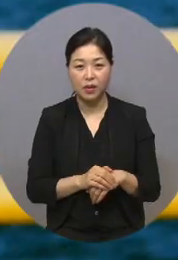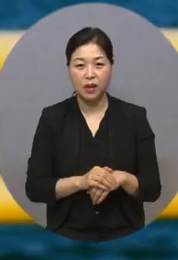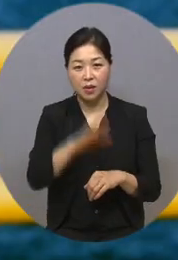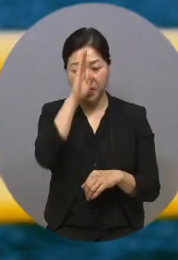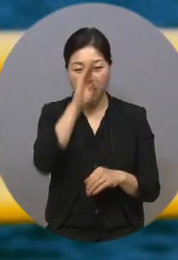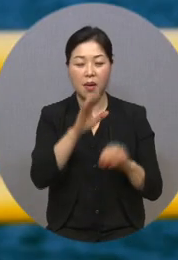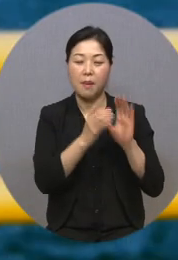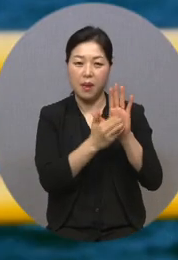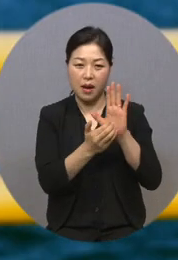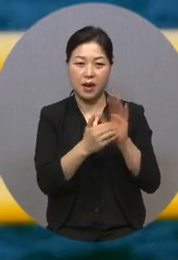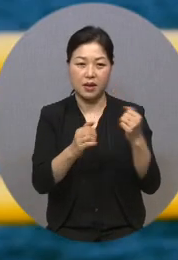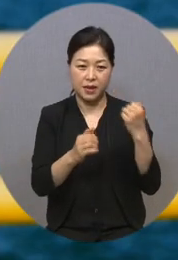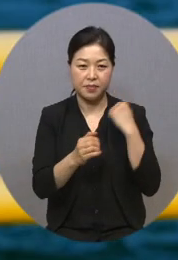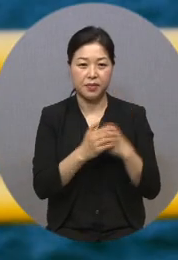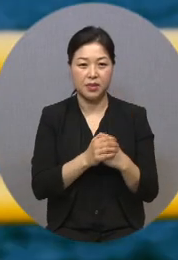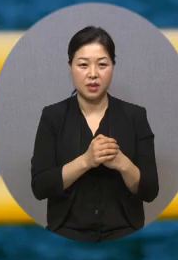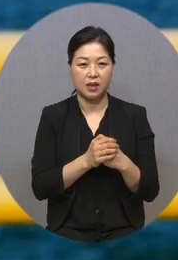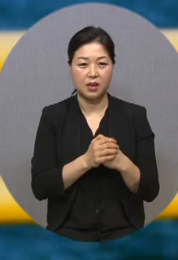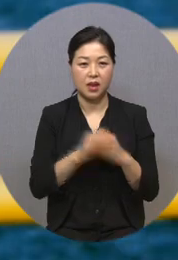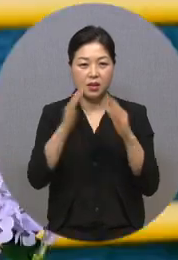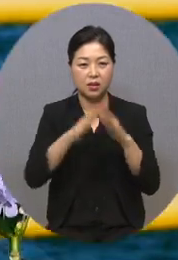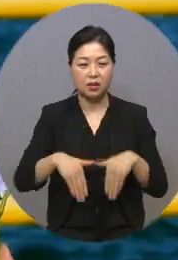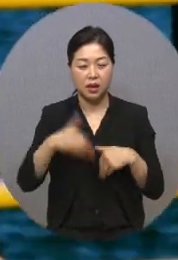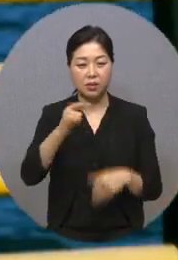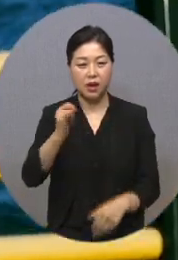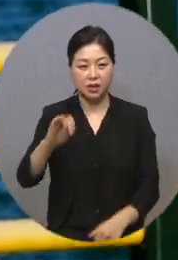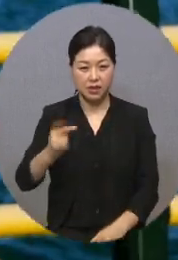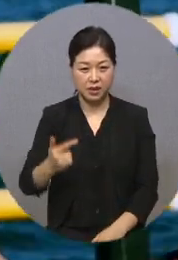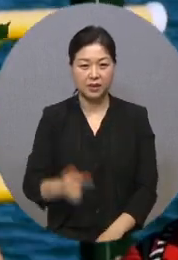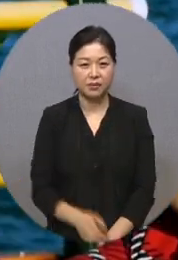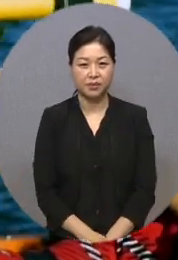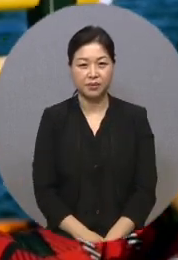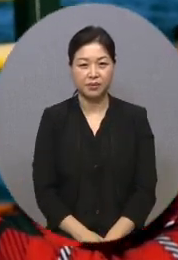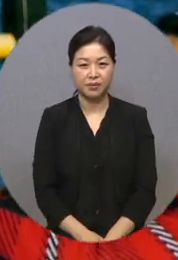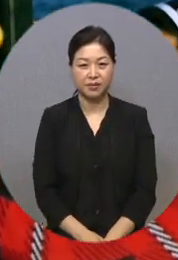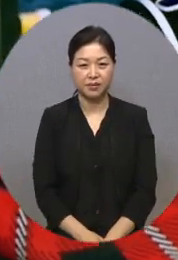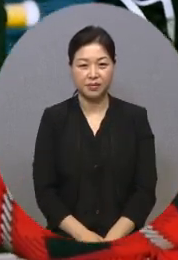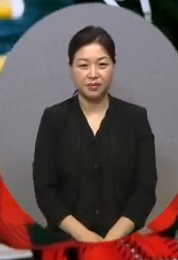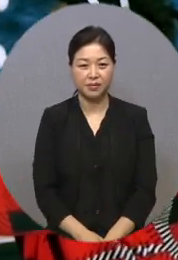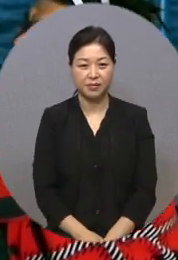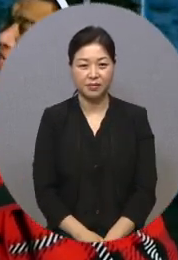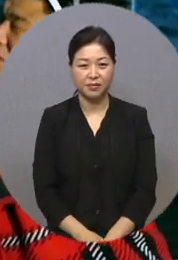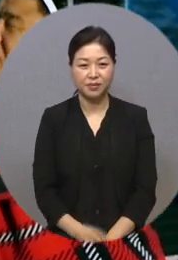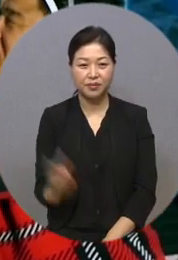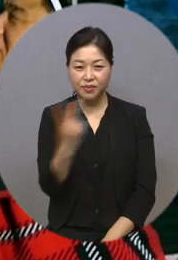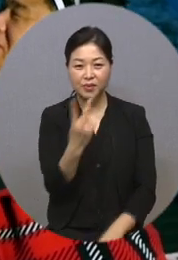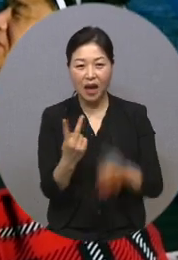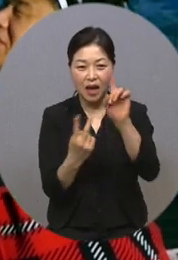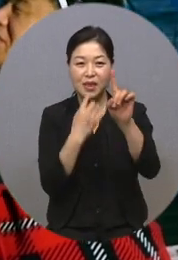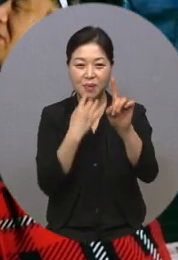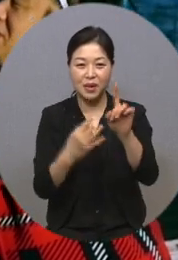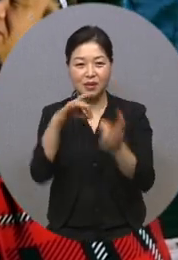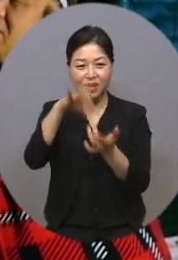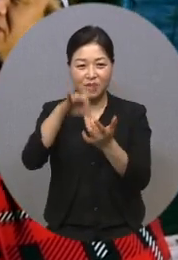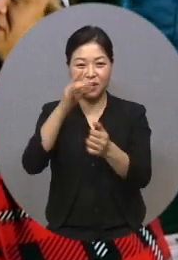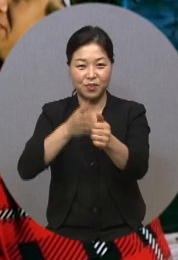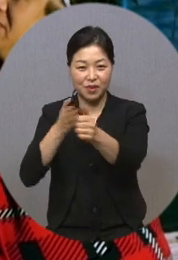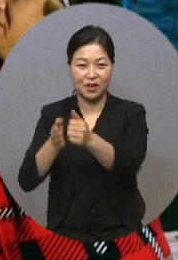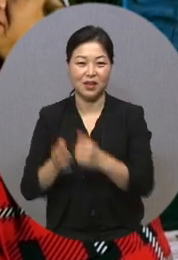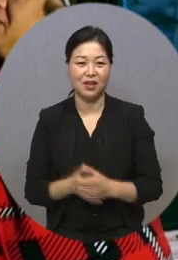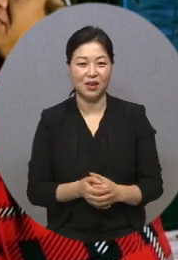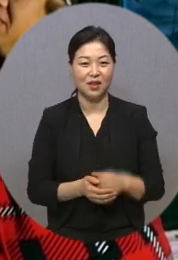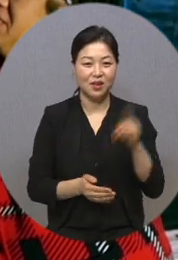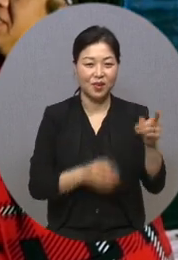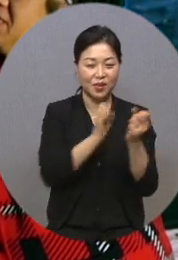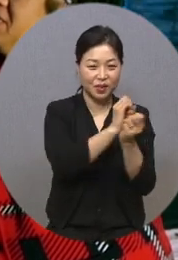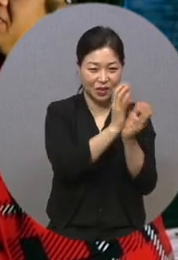자, 이번에는 전라남도 강진에 왔습니다. 뭐야? 한 명만 선택하세요. 아니, 뭐. 아니,